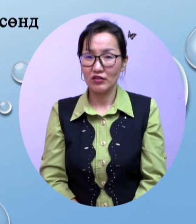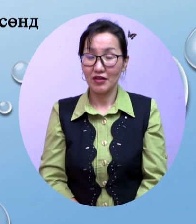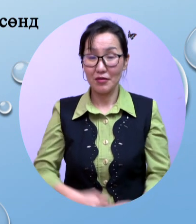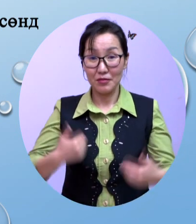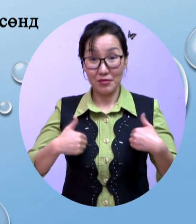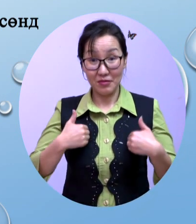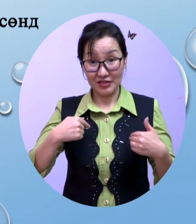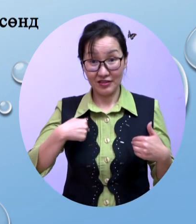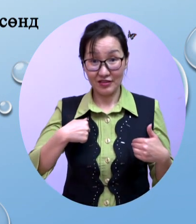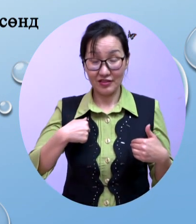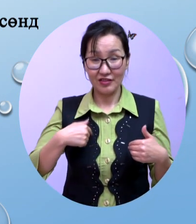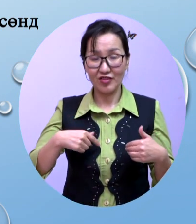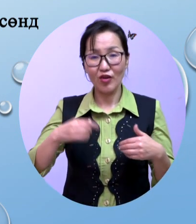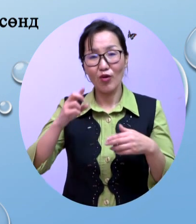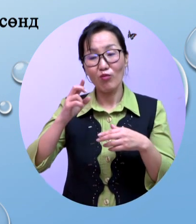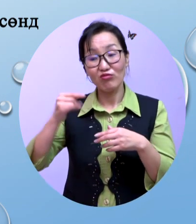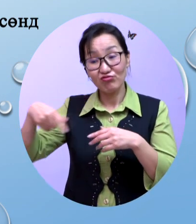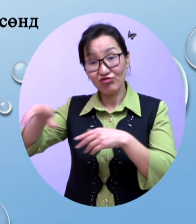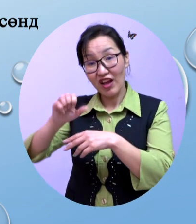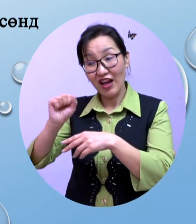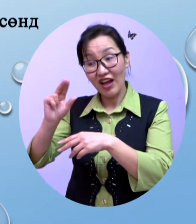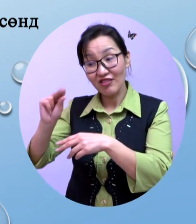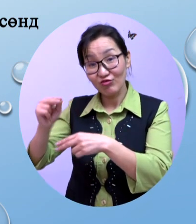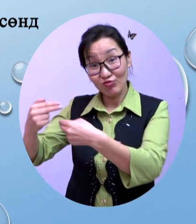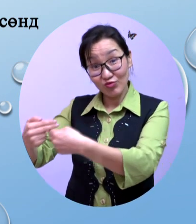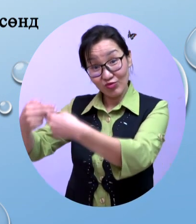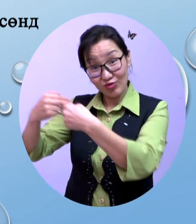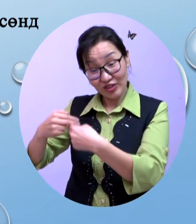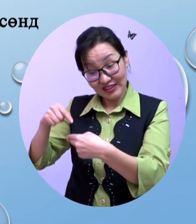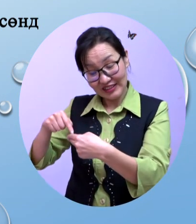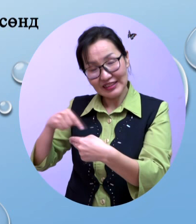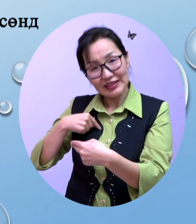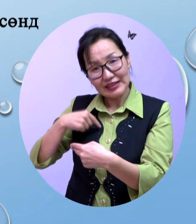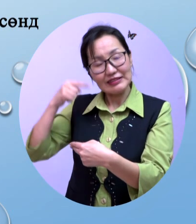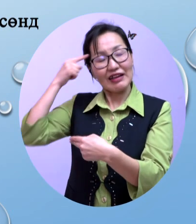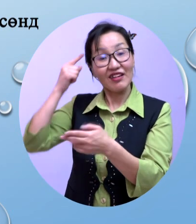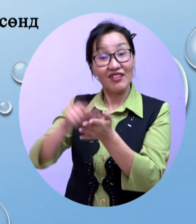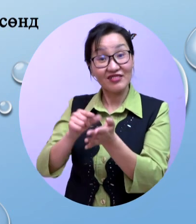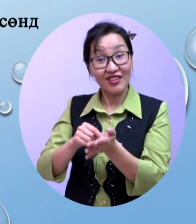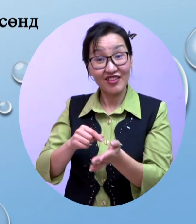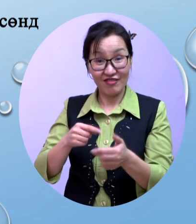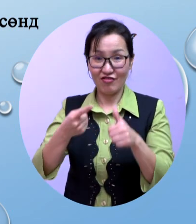За багш нь бусдын ач тусыг санай гэсэн нэр өгсөн байгаа.